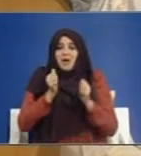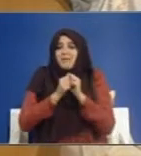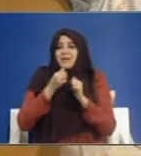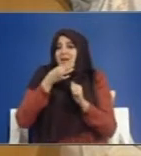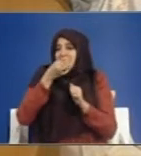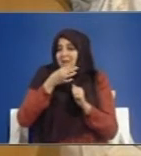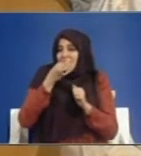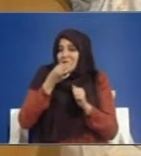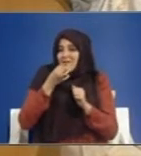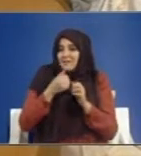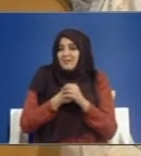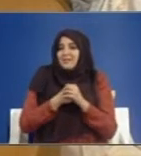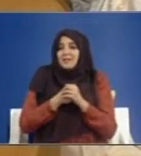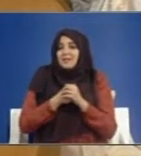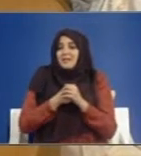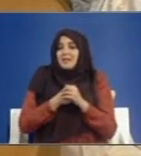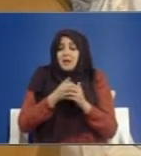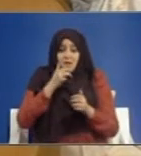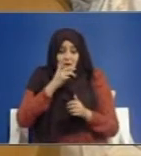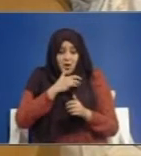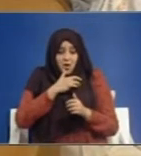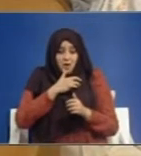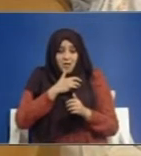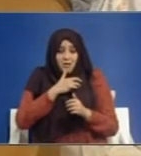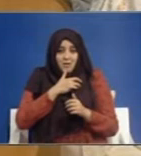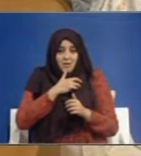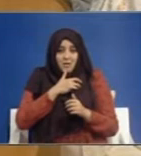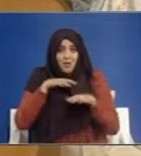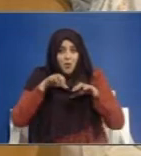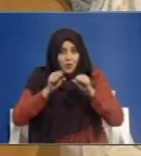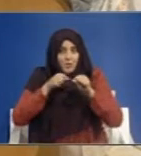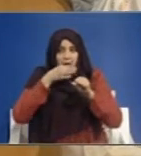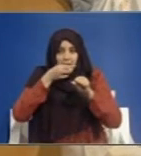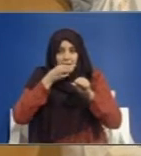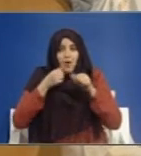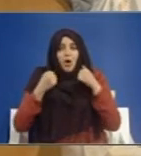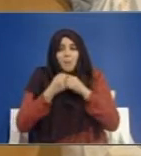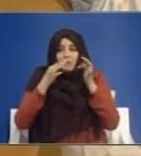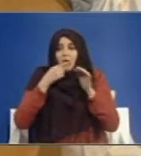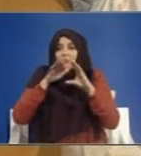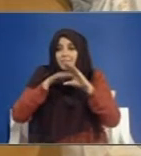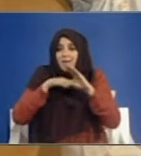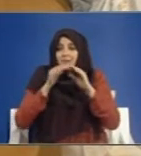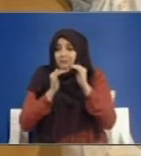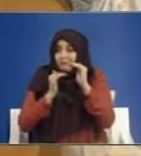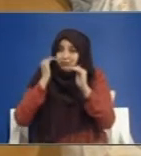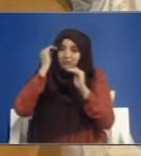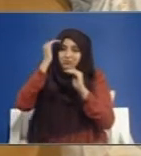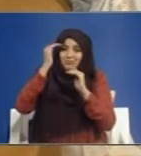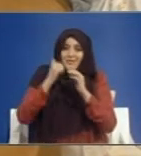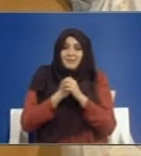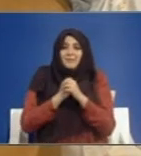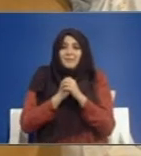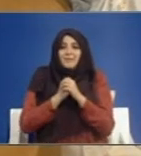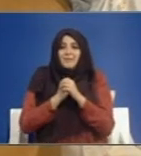معا. القلب ايه؟ اللسان يذكر والقلب مشتغل بهذا الذكر. المرتبة الثانية